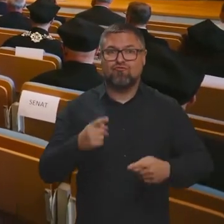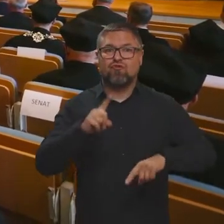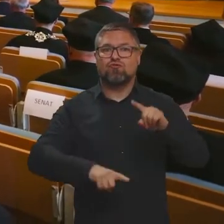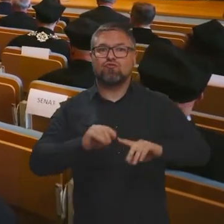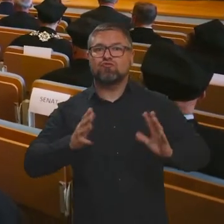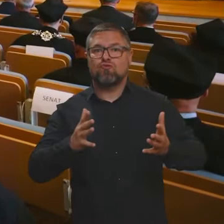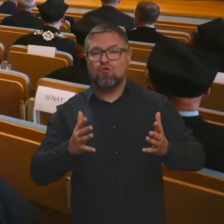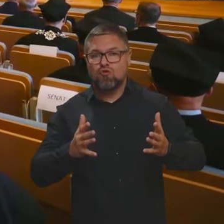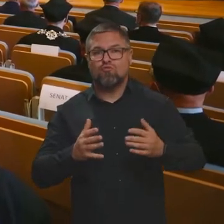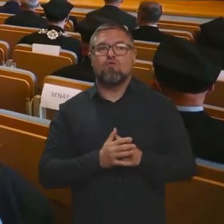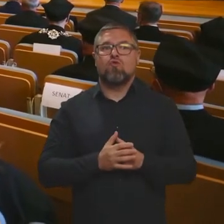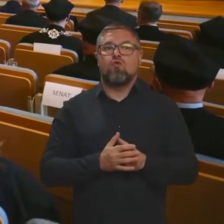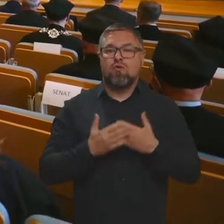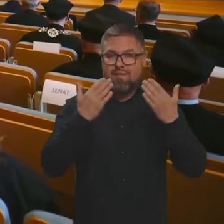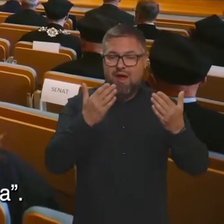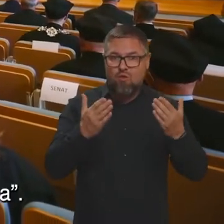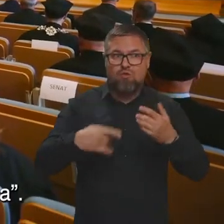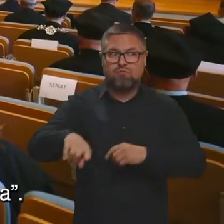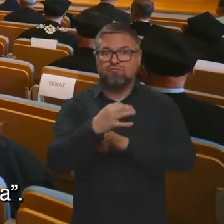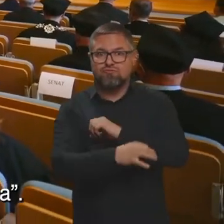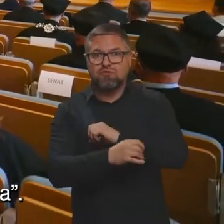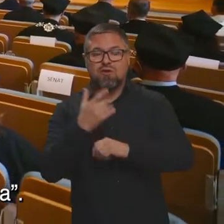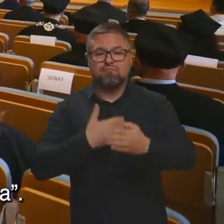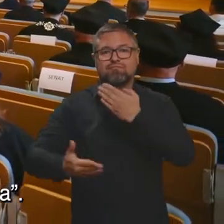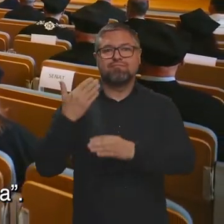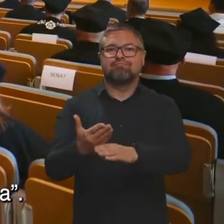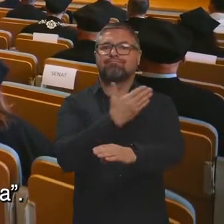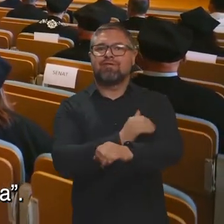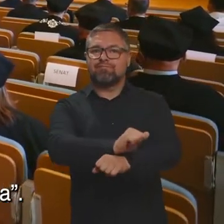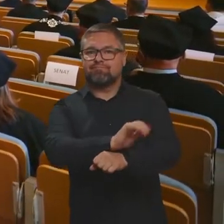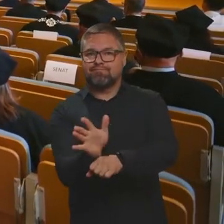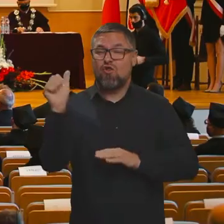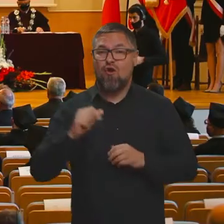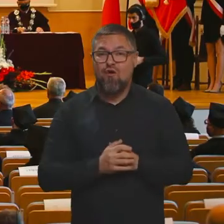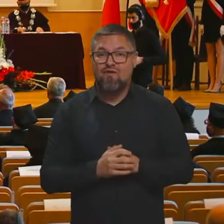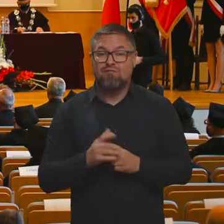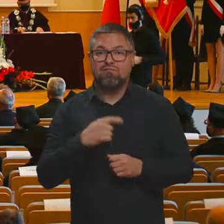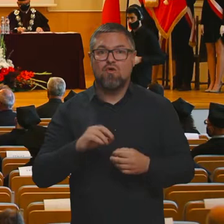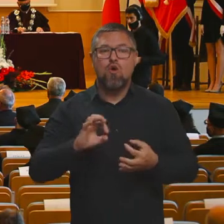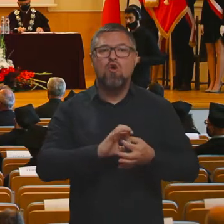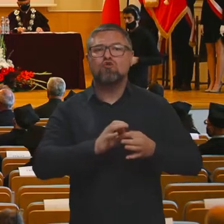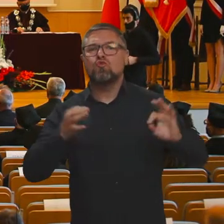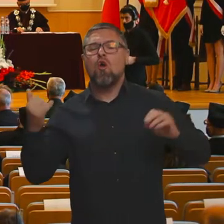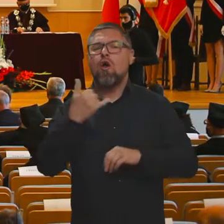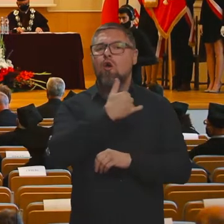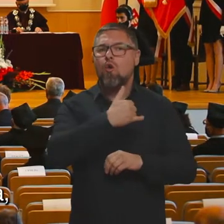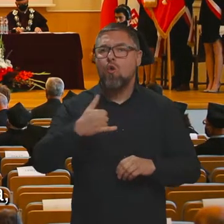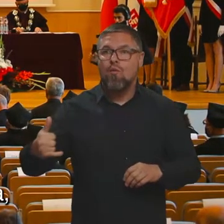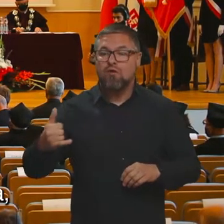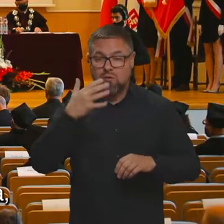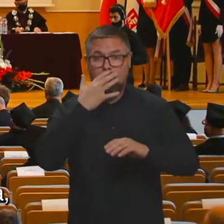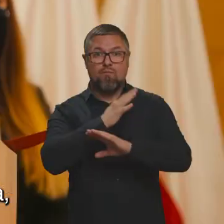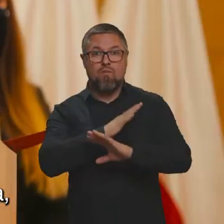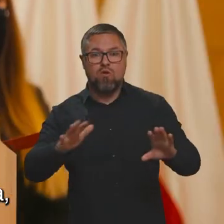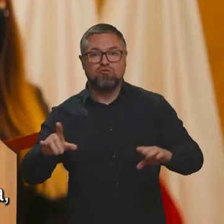takiego sposobu funkcjonowania uczelni, jaki znamy sprzed pandemii koronawirusa. Złoty jubileusz